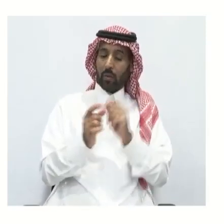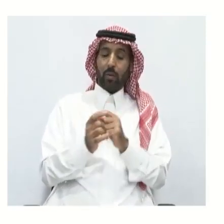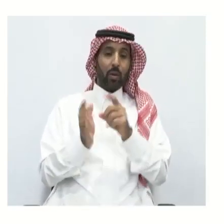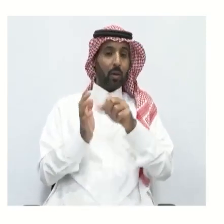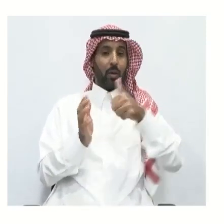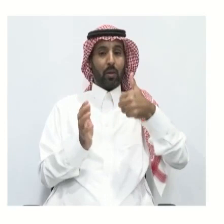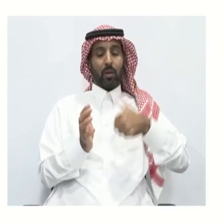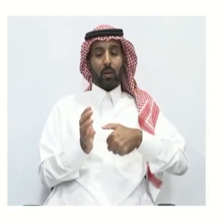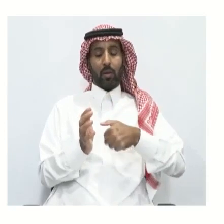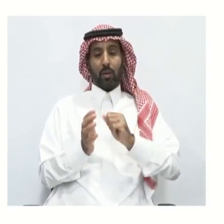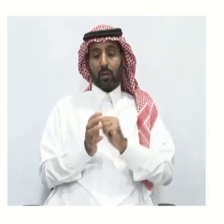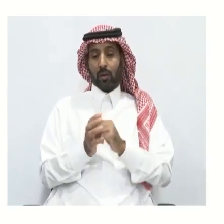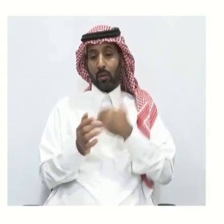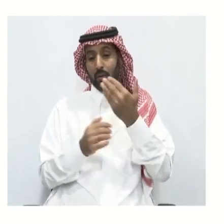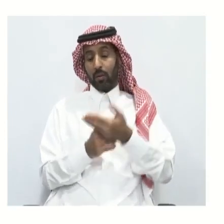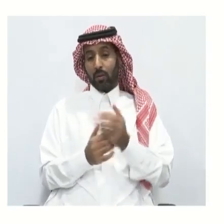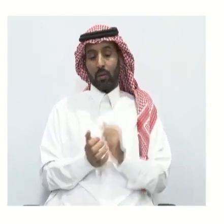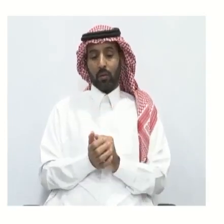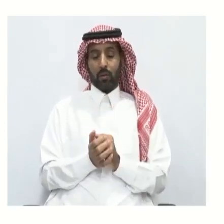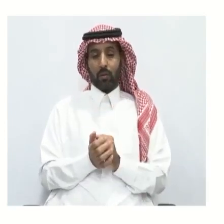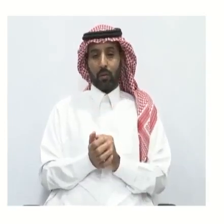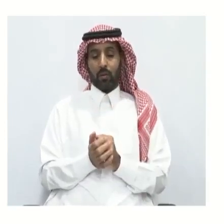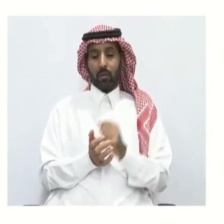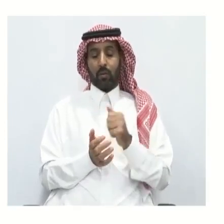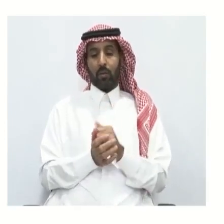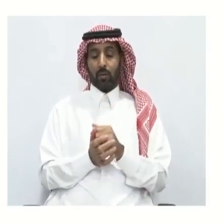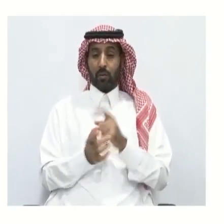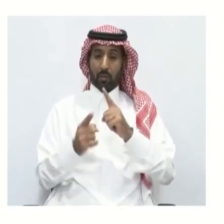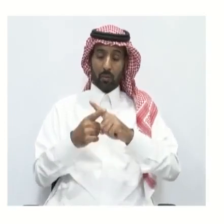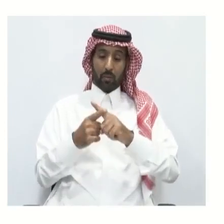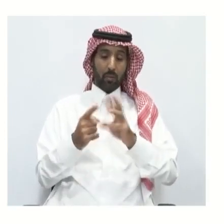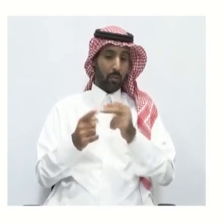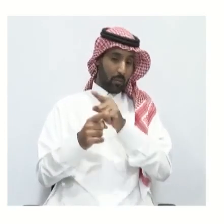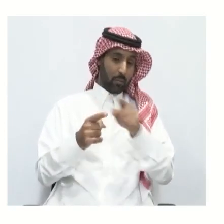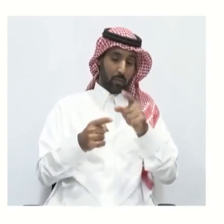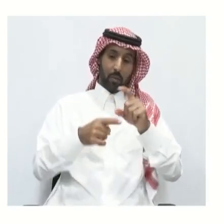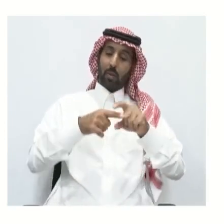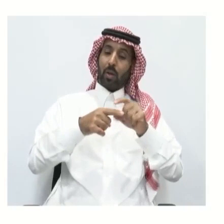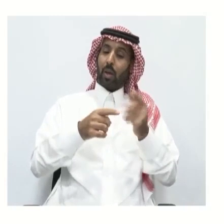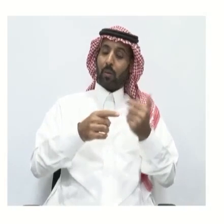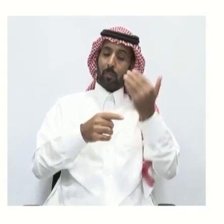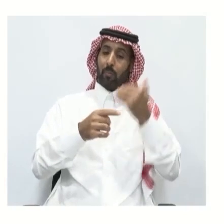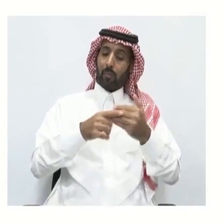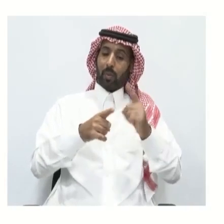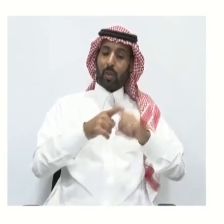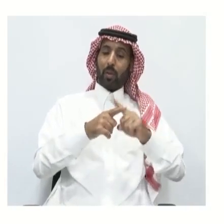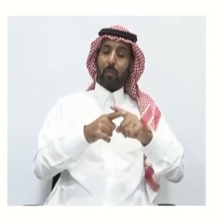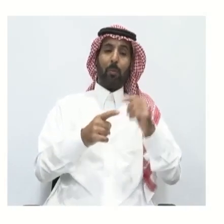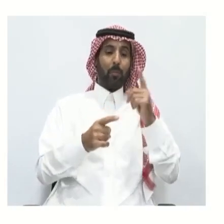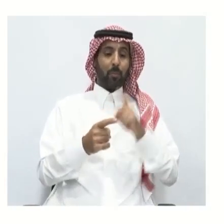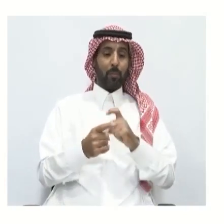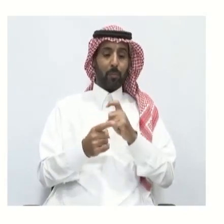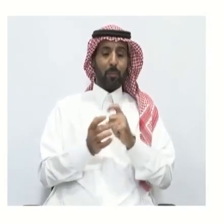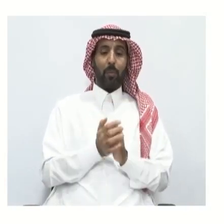60 استخرجنا قبل قليل النظر اذا نكتب القانون نسبه المتساوي الفعلي على النظر ضرب